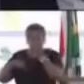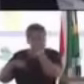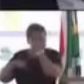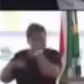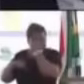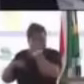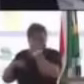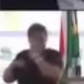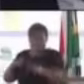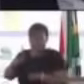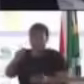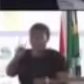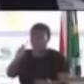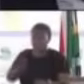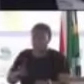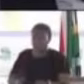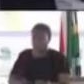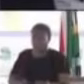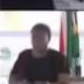kuwukuthi